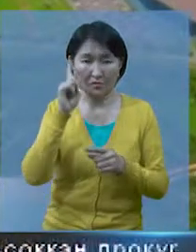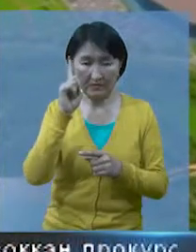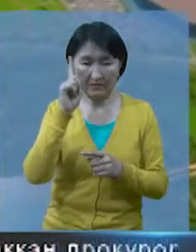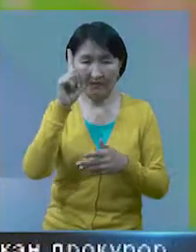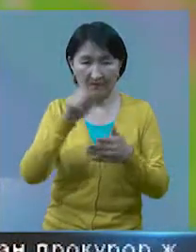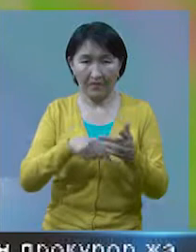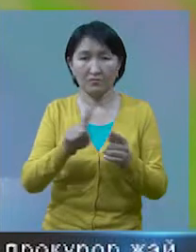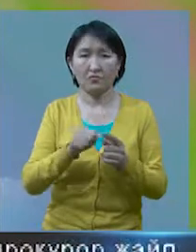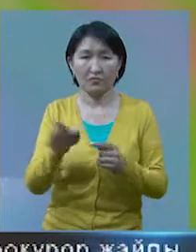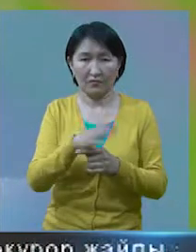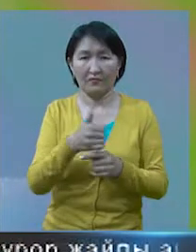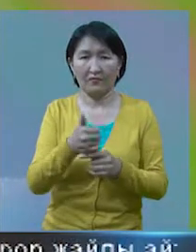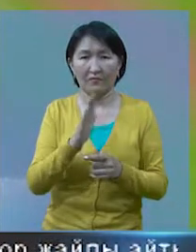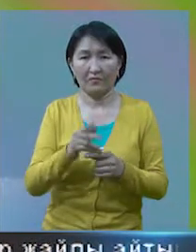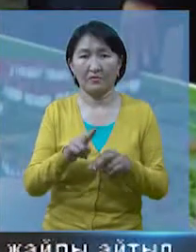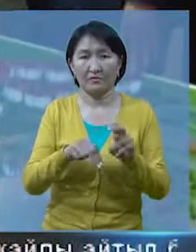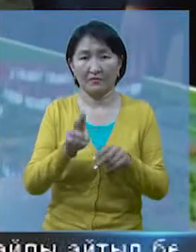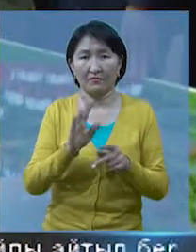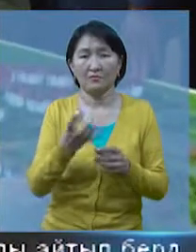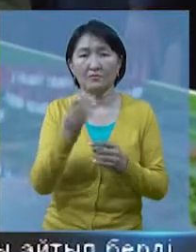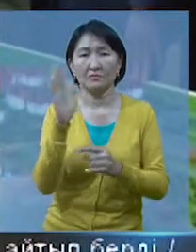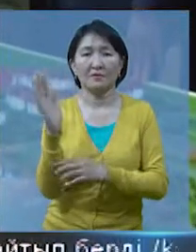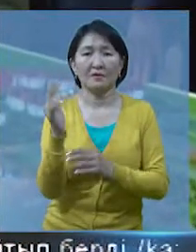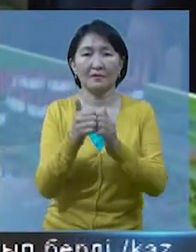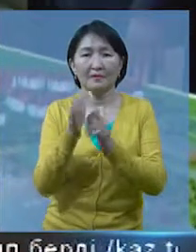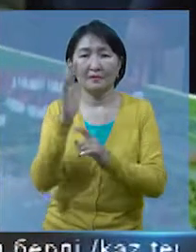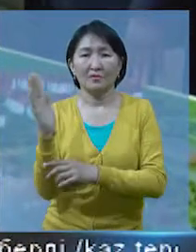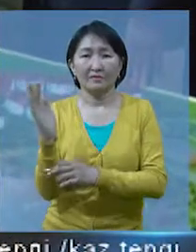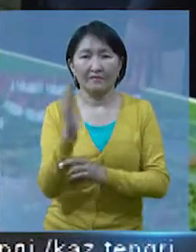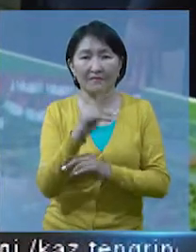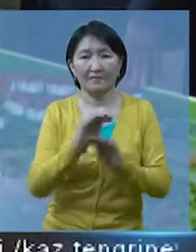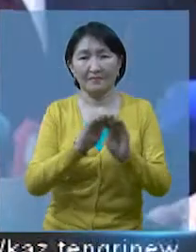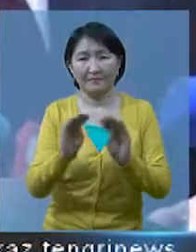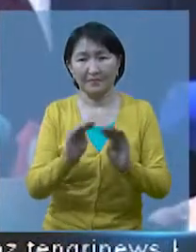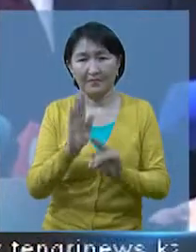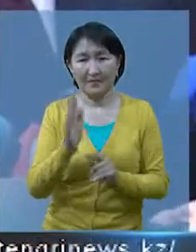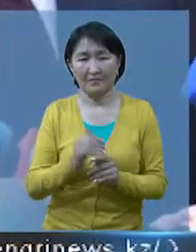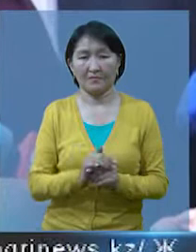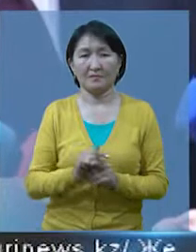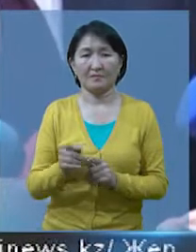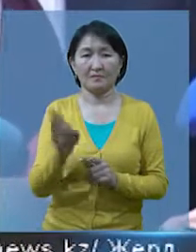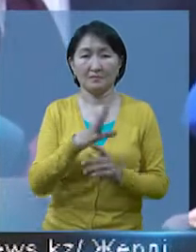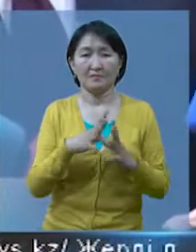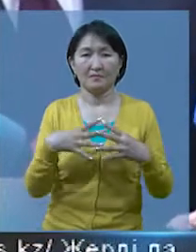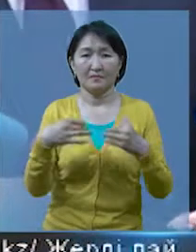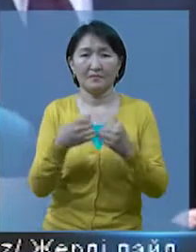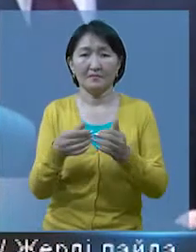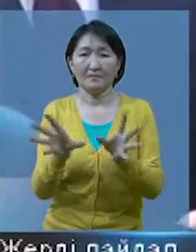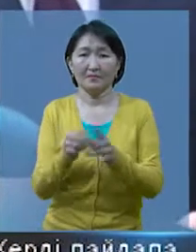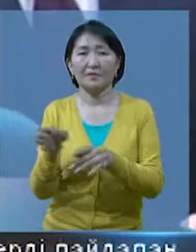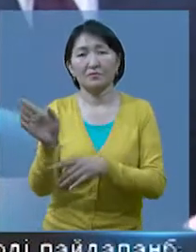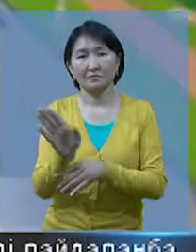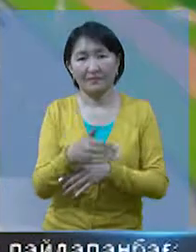жобада саябақ және неке құю сарайы да қарастырылған. Мердігерлердің айтуынша заманауи парк, отбасылық мерекелерді